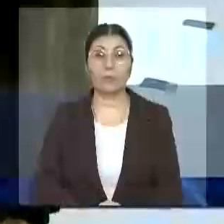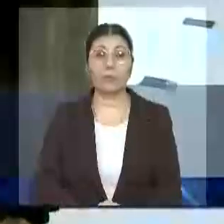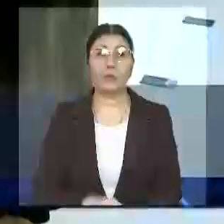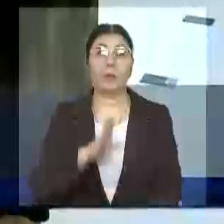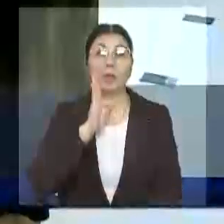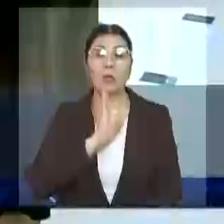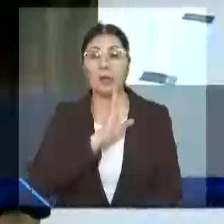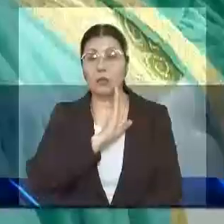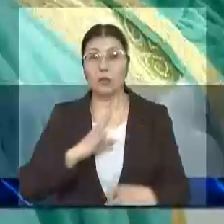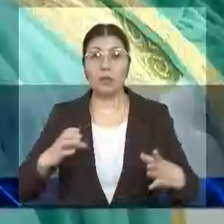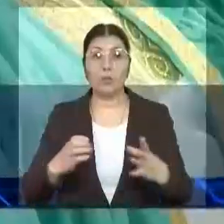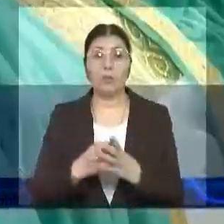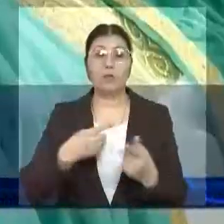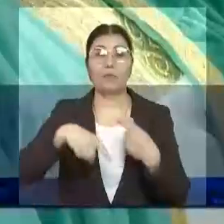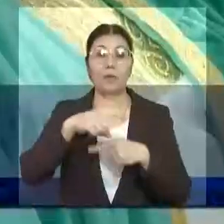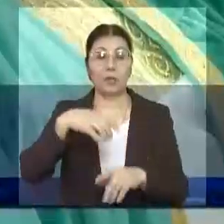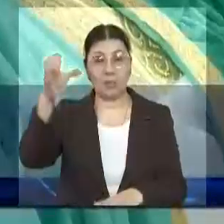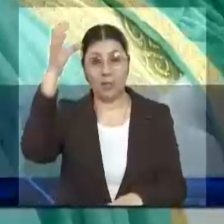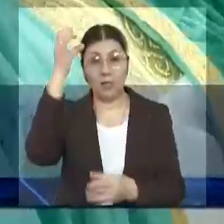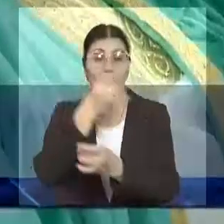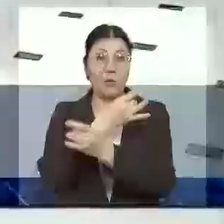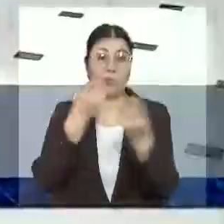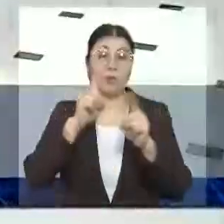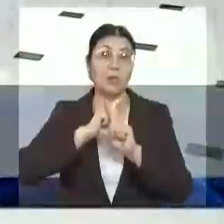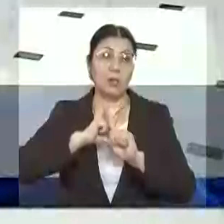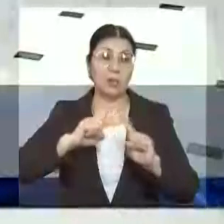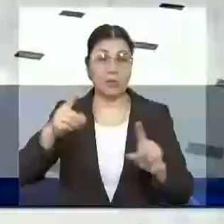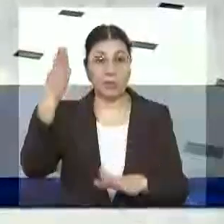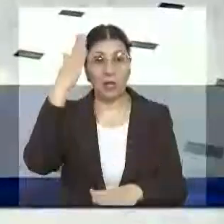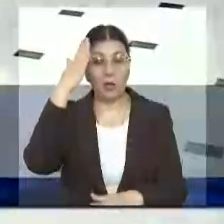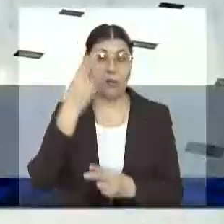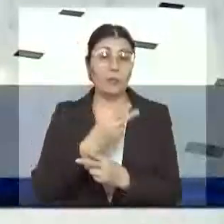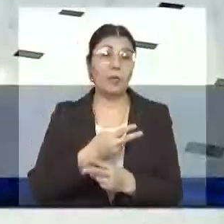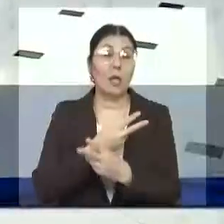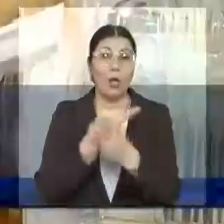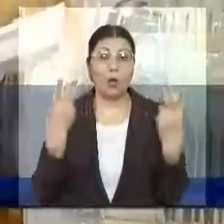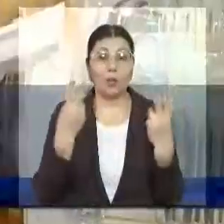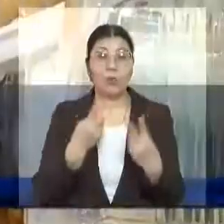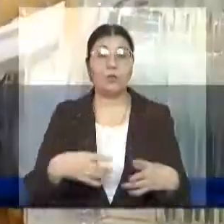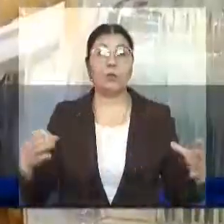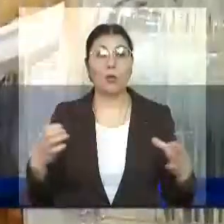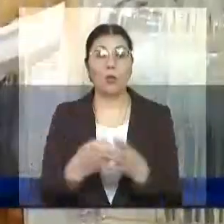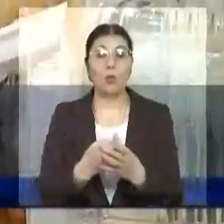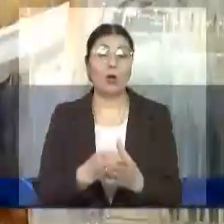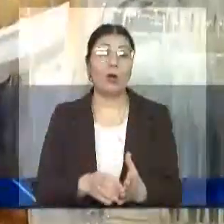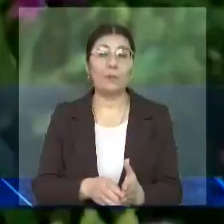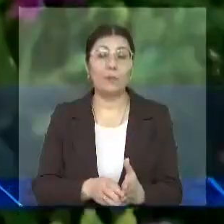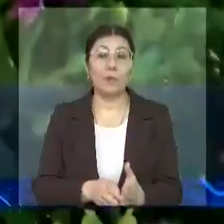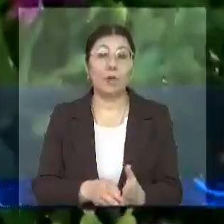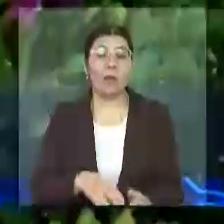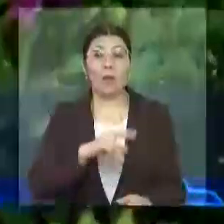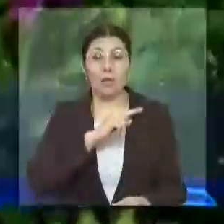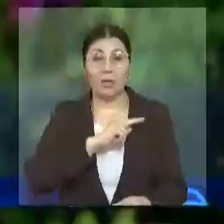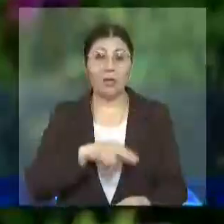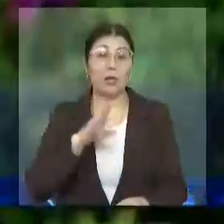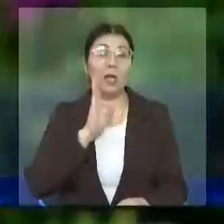Әйелдер қауымы билік пен бизнесте, ғылым мен мәдениетте ерекше қабілетімен танылып келеді. Сондықтан да қоғам өмірін әйел еңбегінсіз елестету мүмкін емес.